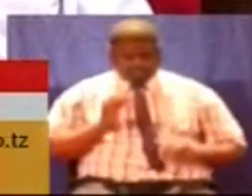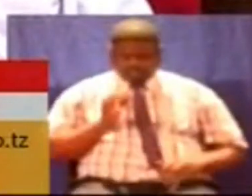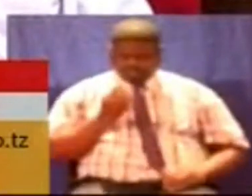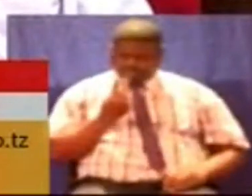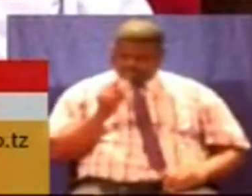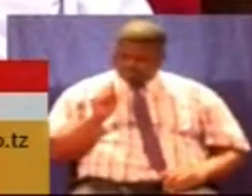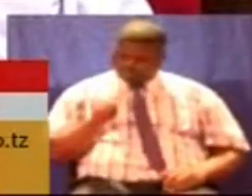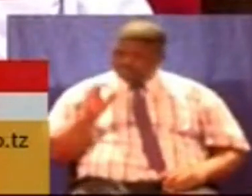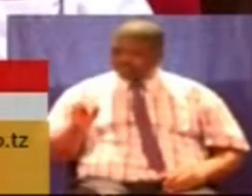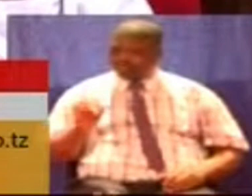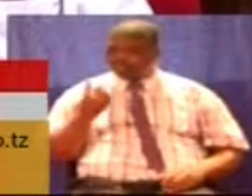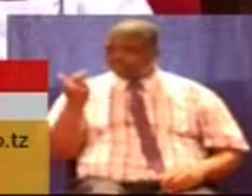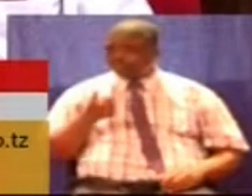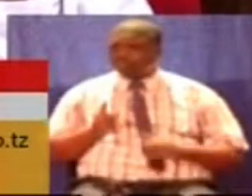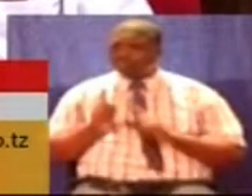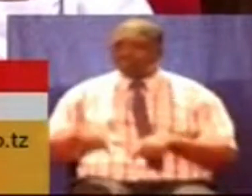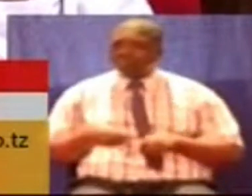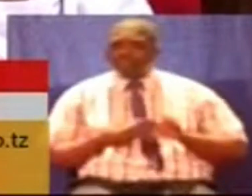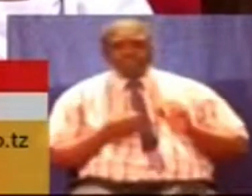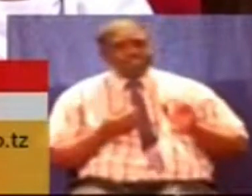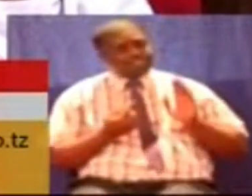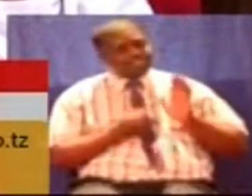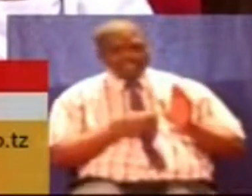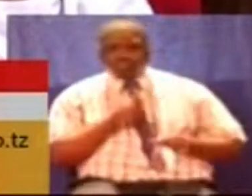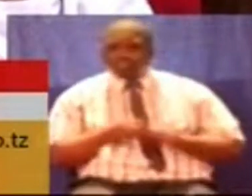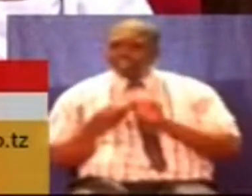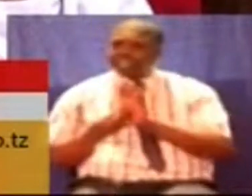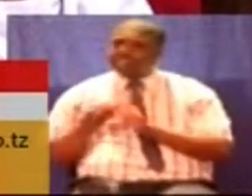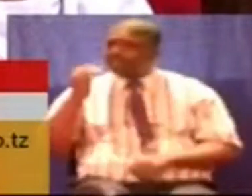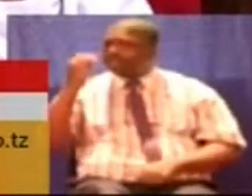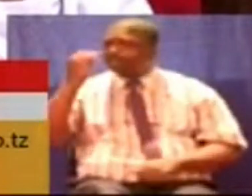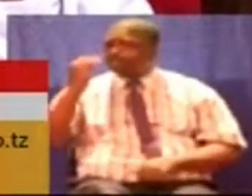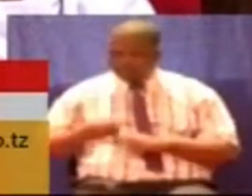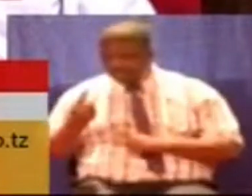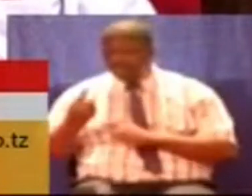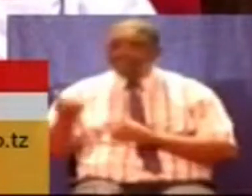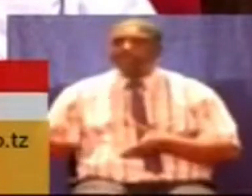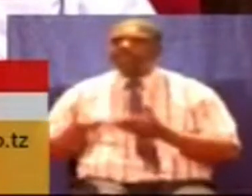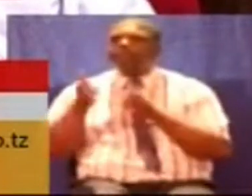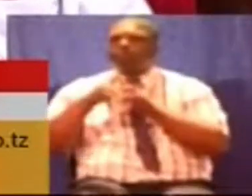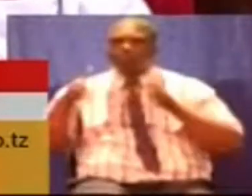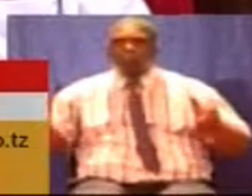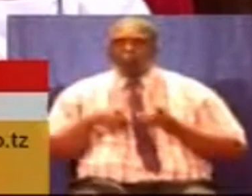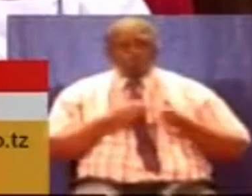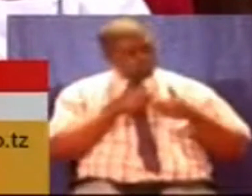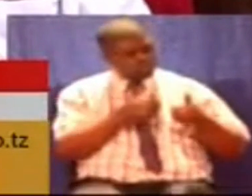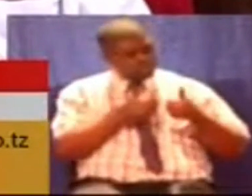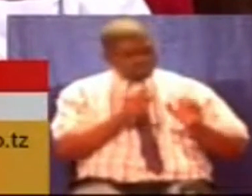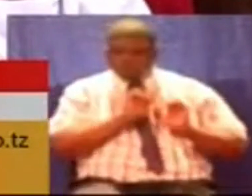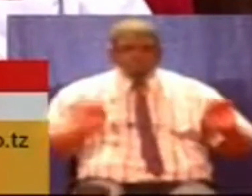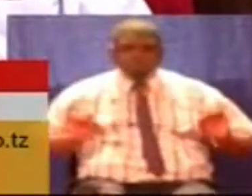cha kushukuru Tanzania sasa hivi tuko 6.9%. Hii ni maendeleo makubwa ambayo hatukuyategemea.